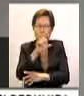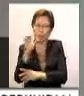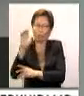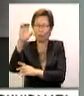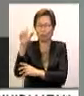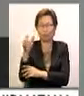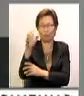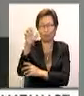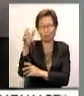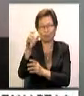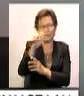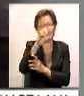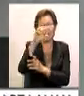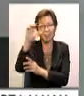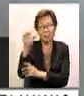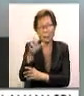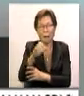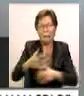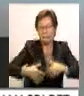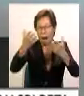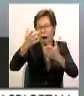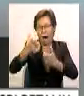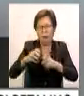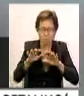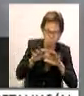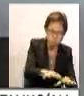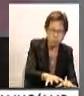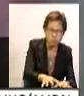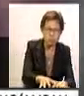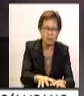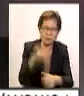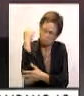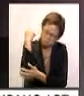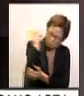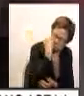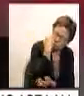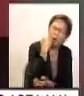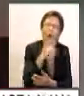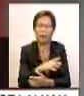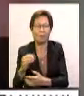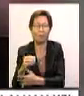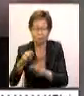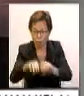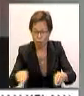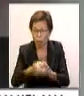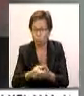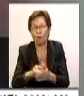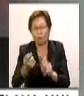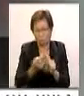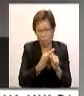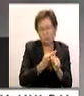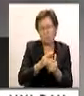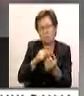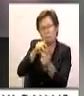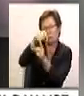yang berang itu dilihat menghentak kepala muridnya ke simen menggunakan siku. Laporan Daily Mail menyebut murid tersebut dikatakan terlebih dahulu